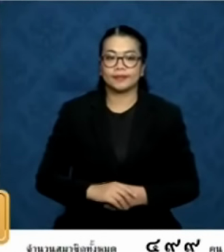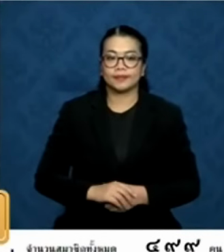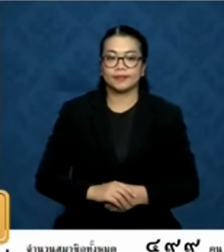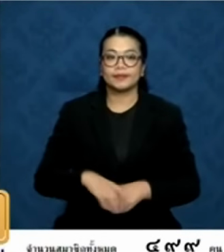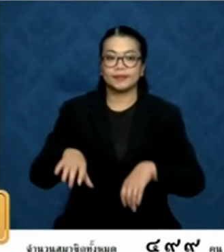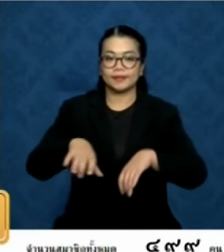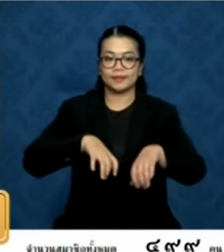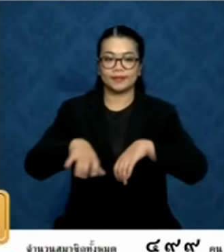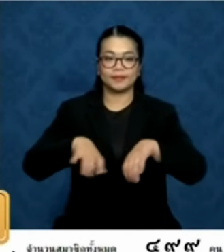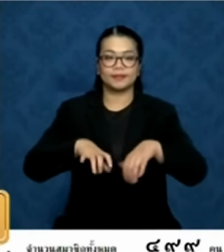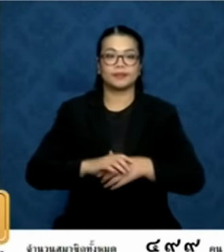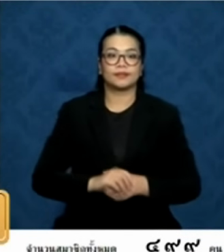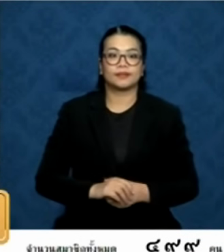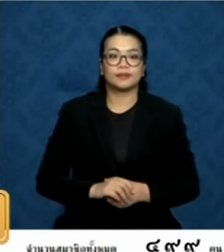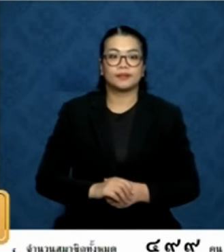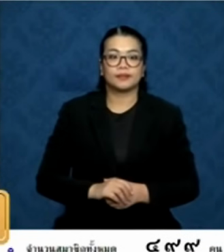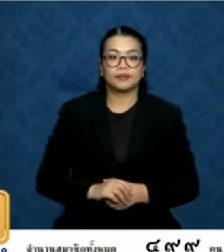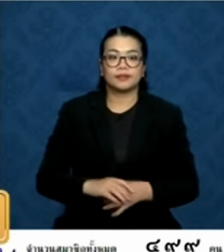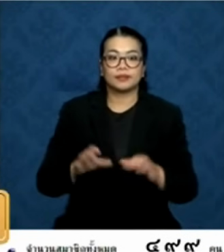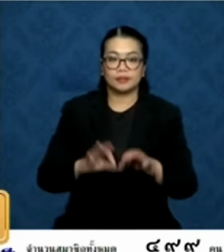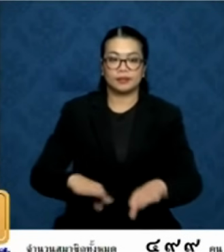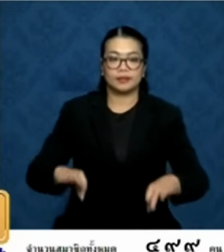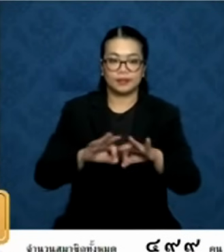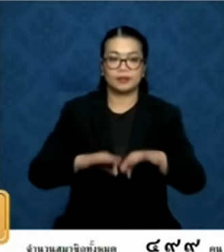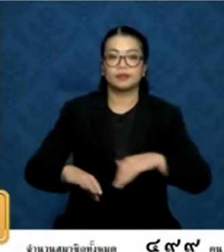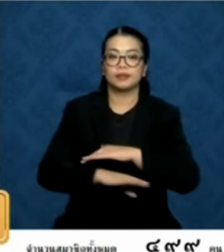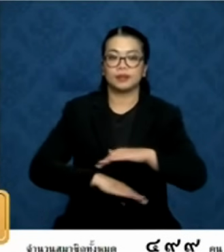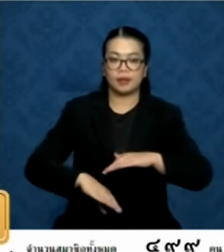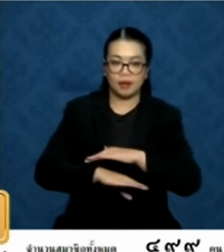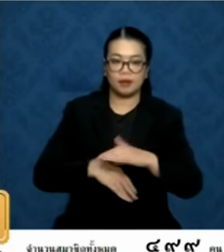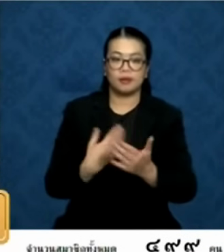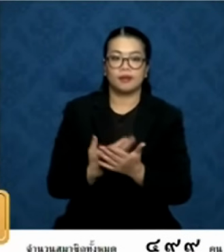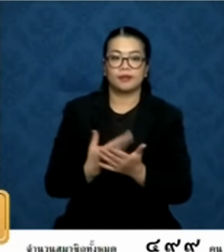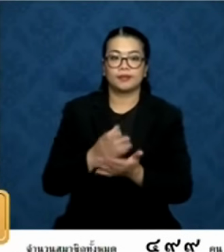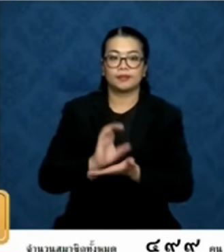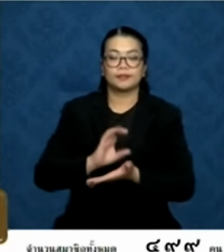การดำเนินงานภารกิจพื้นฐานและภารกิจอื่นๆงบประมาณ